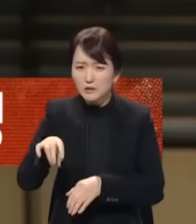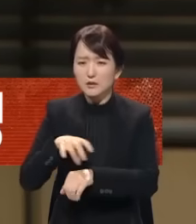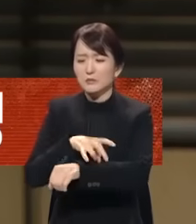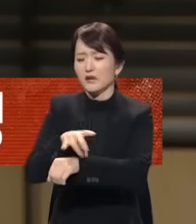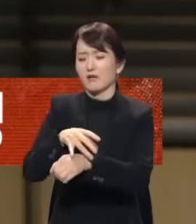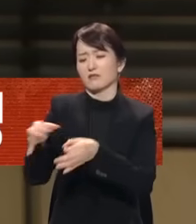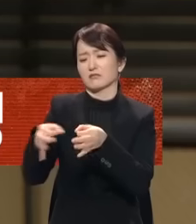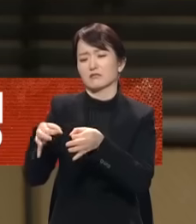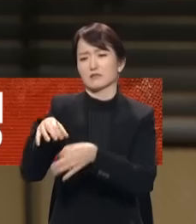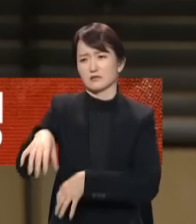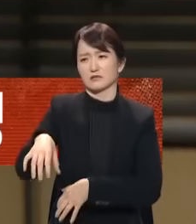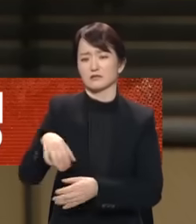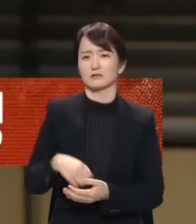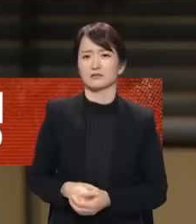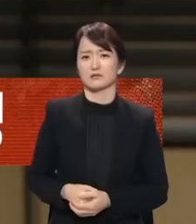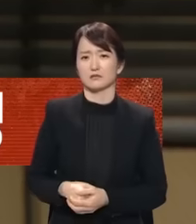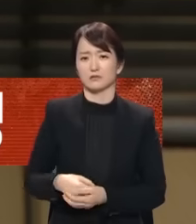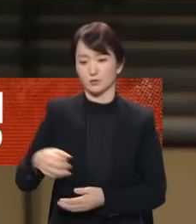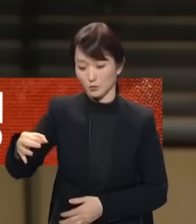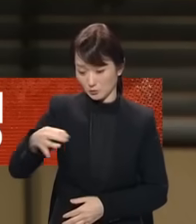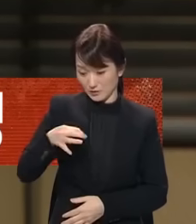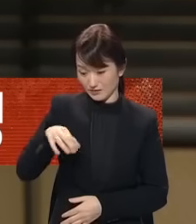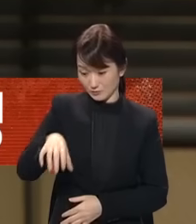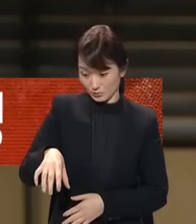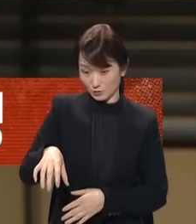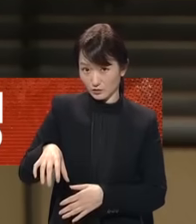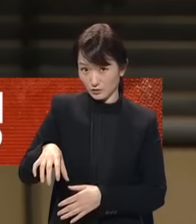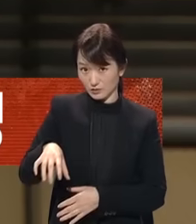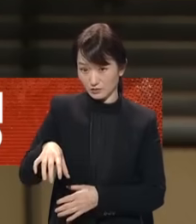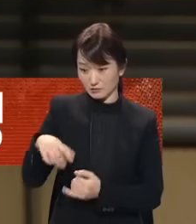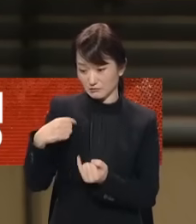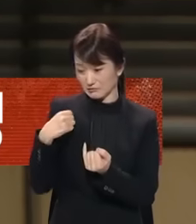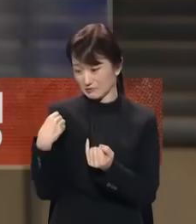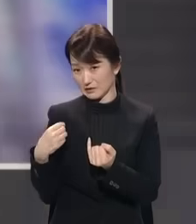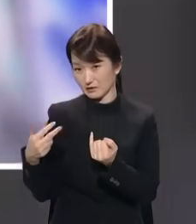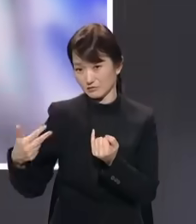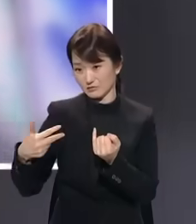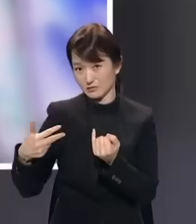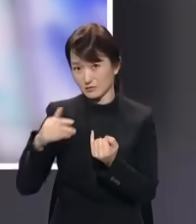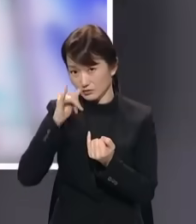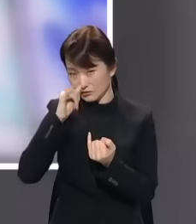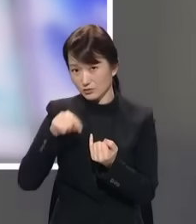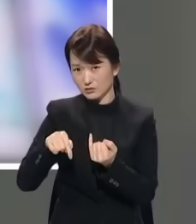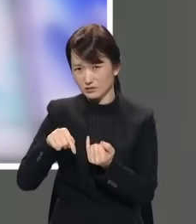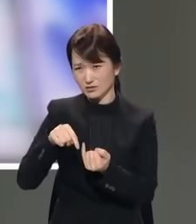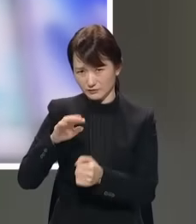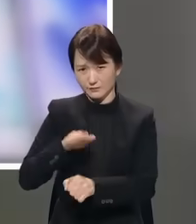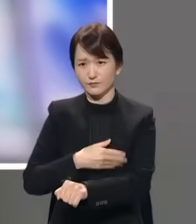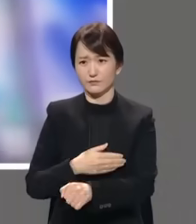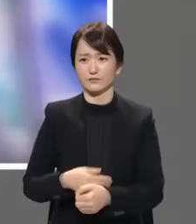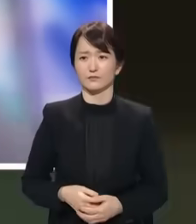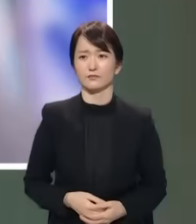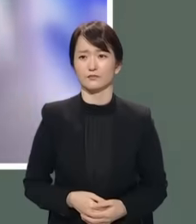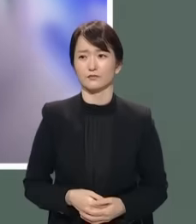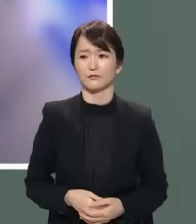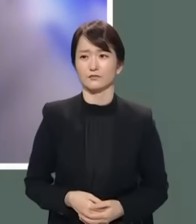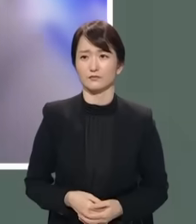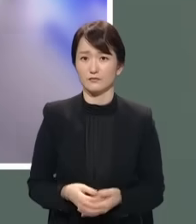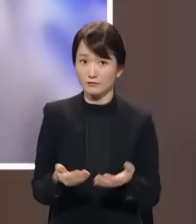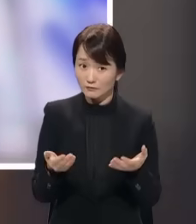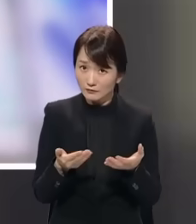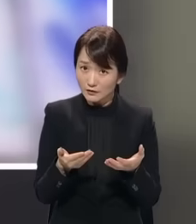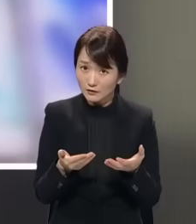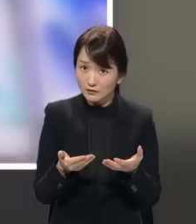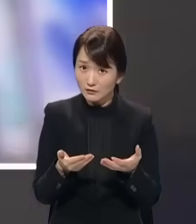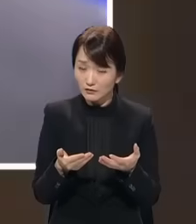편의점에서 저 계산대 안에서 저런 행동을 이제 하는 걸로 보입니다. 그래서 이제 이게 사실 문제가 되는 거 아니냐라는 게 지금 근무하는 중에